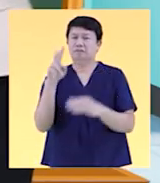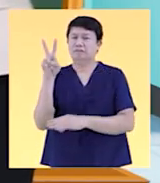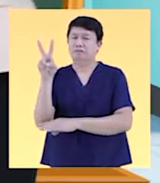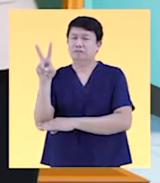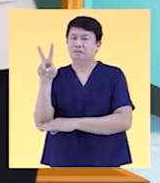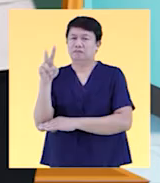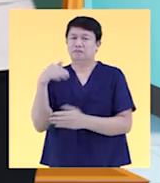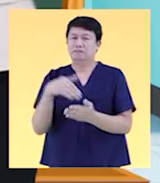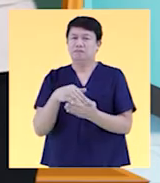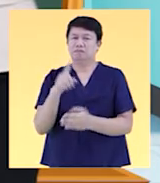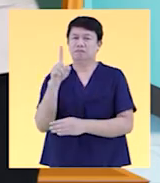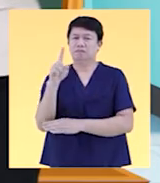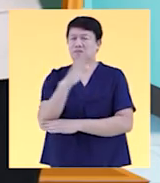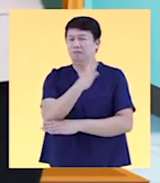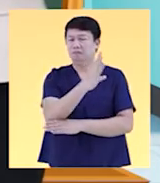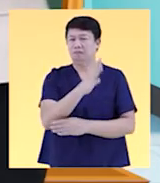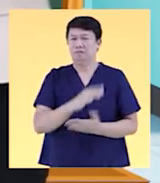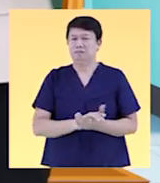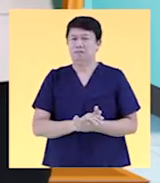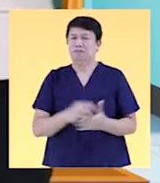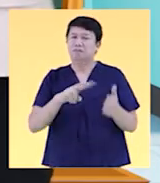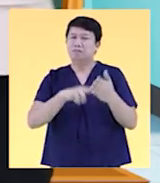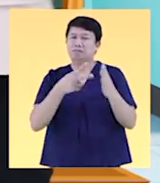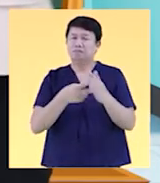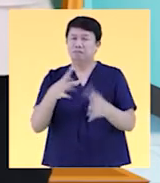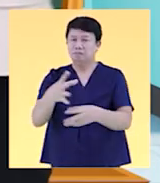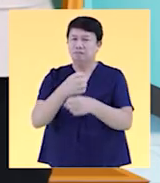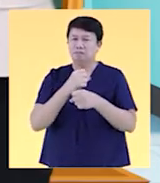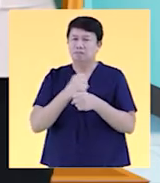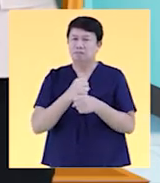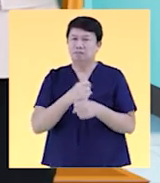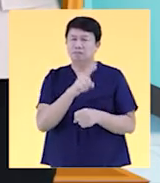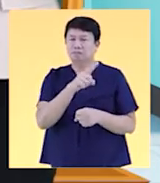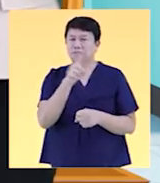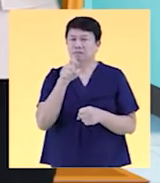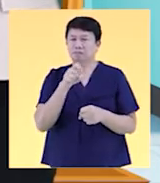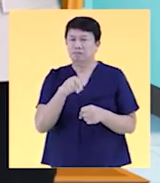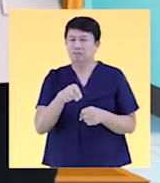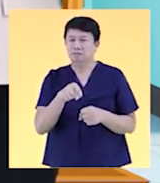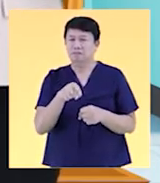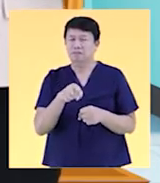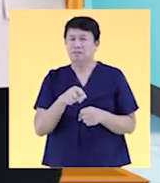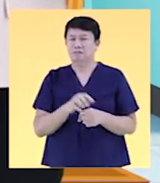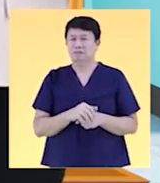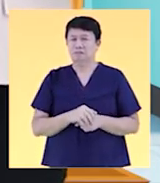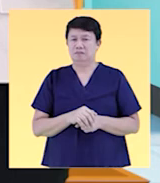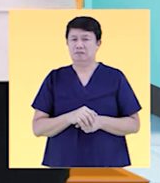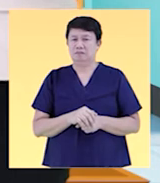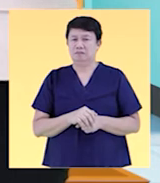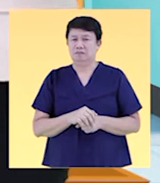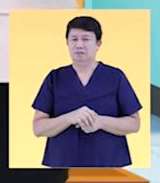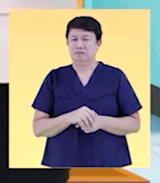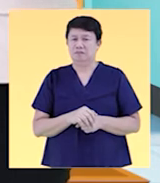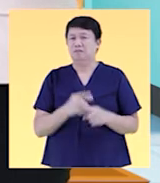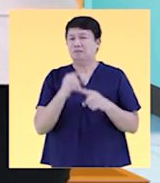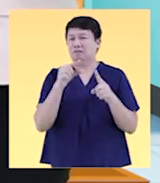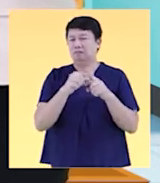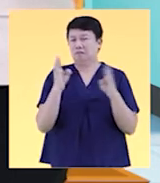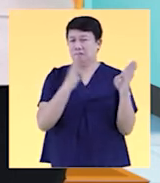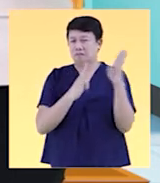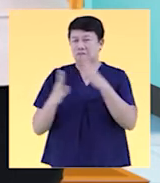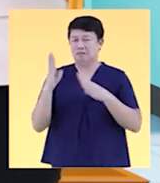2,150. Ibig sabihin, nakuha na natin ang sagot sa itinatanong ng word problem.